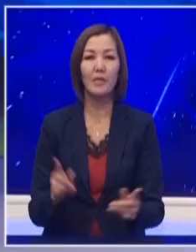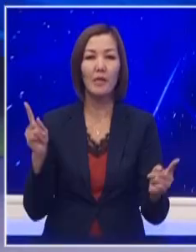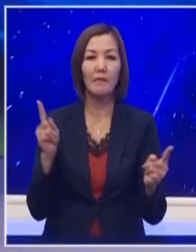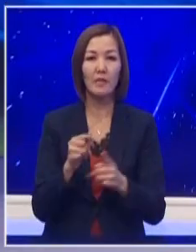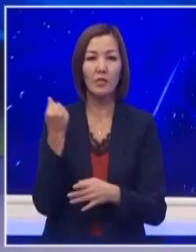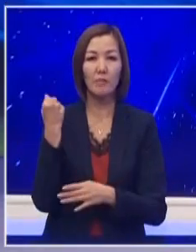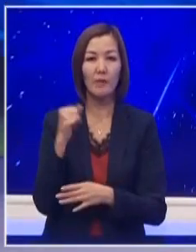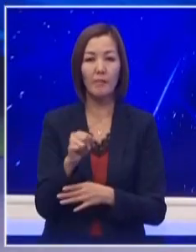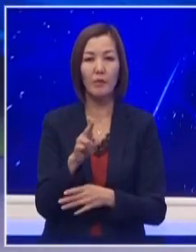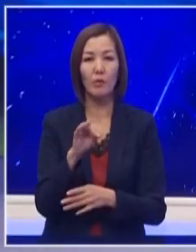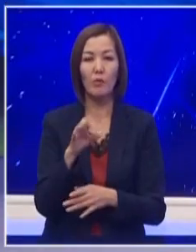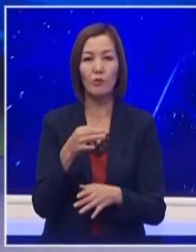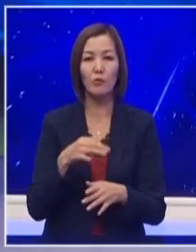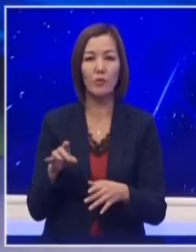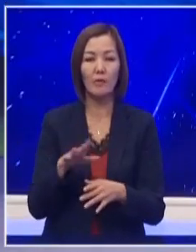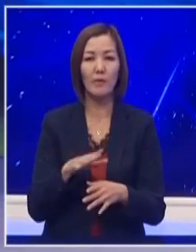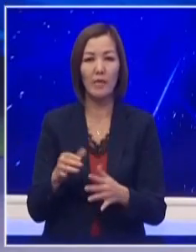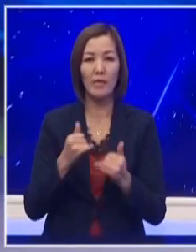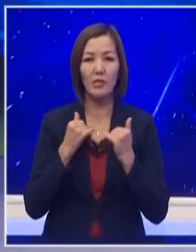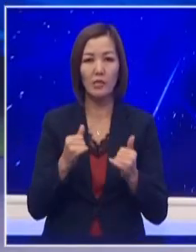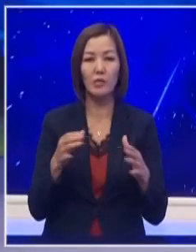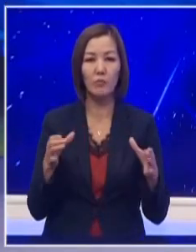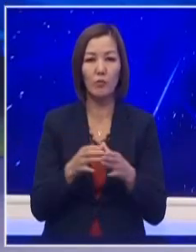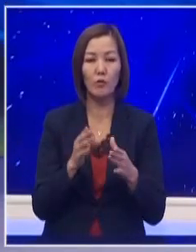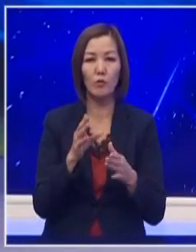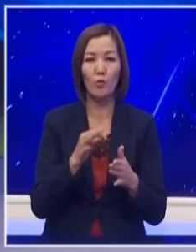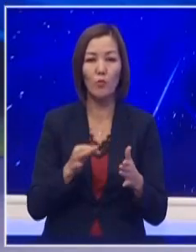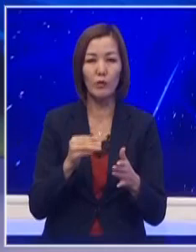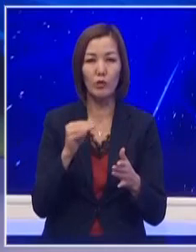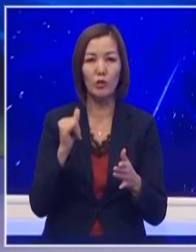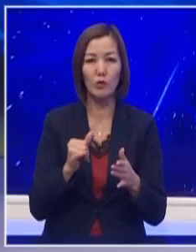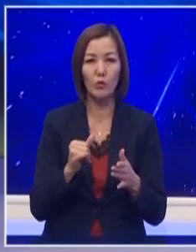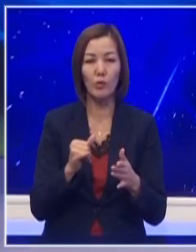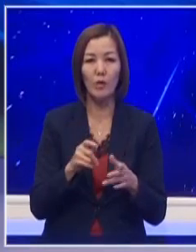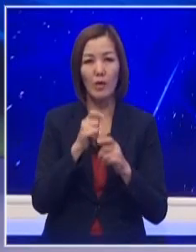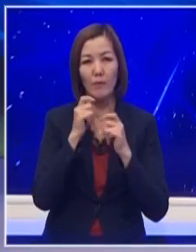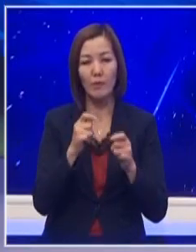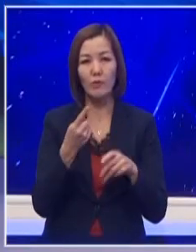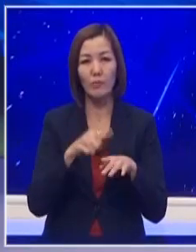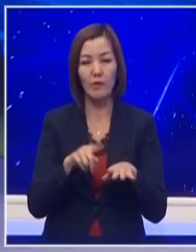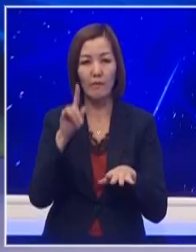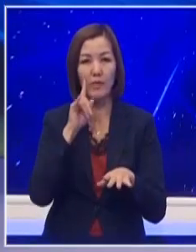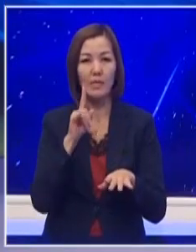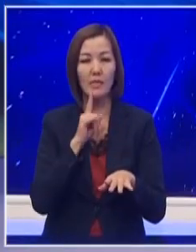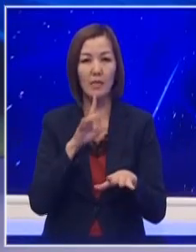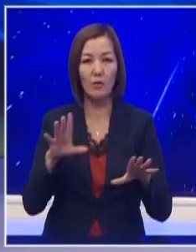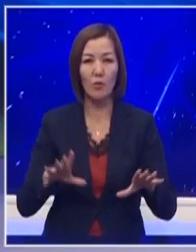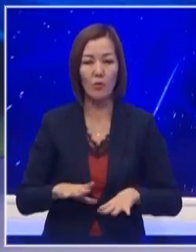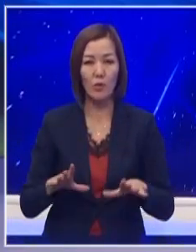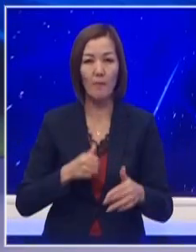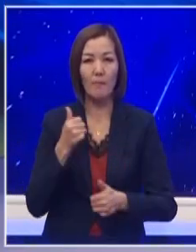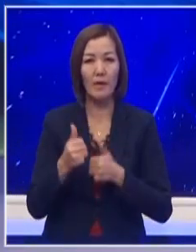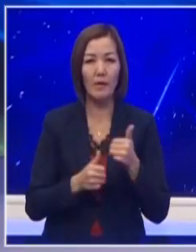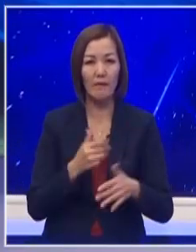встреча Победителей как суском районе чествовали сборную области Жетысу ставшую призером на Первом в Казахстане конном марафоне